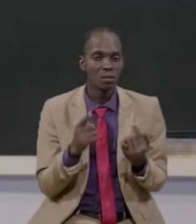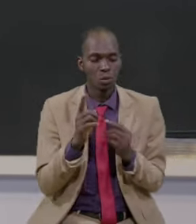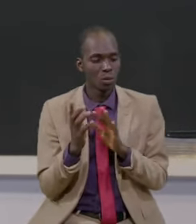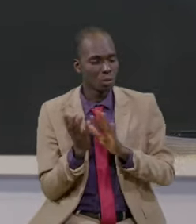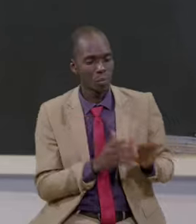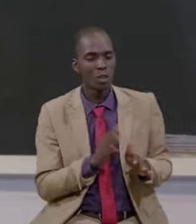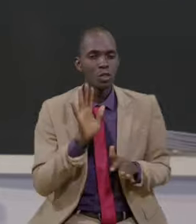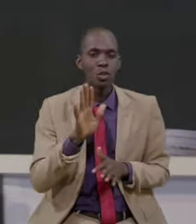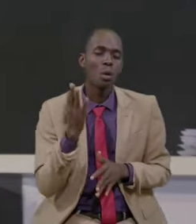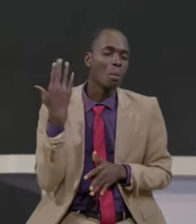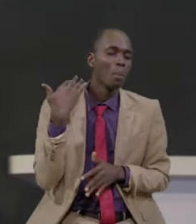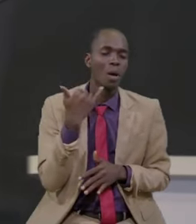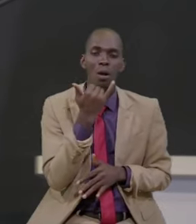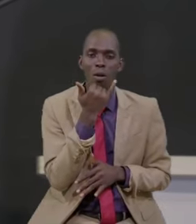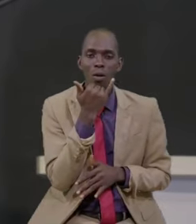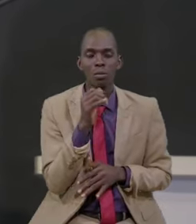Et maintenant,